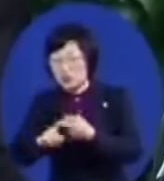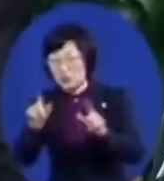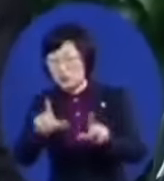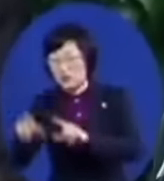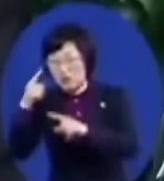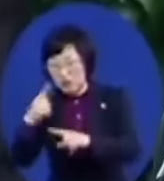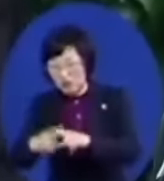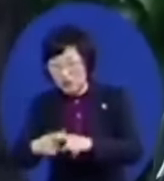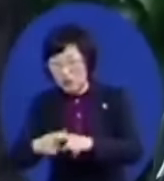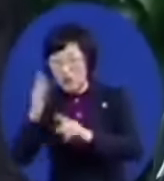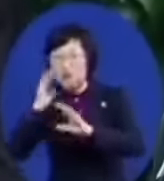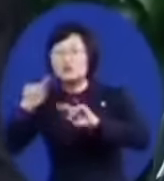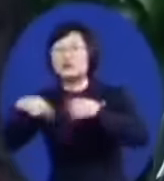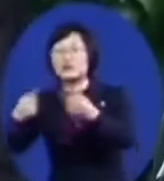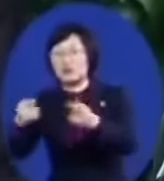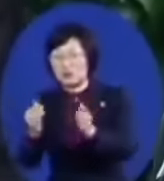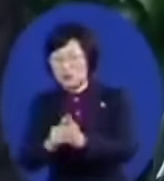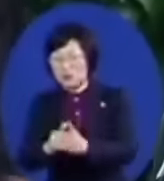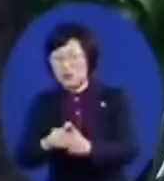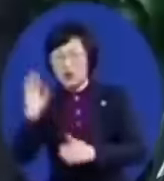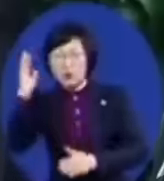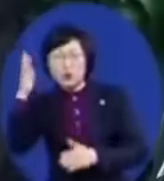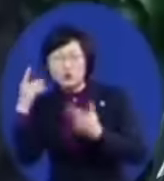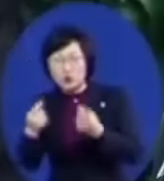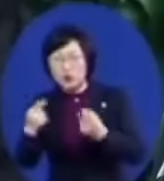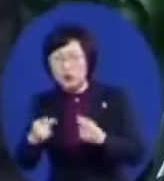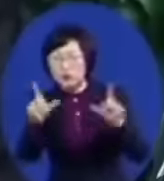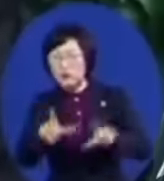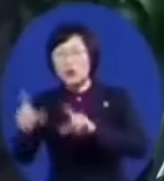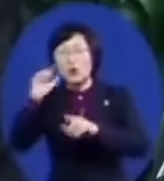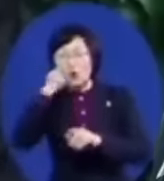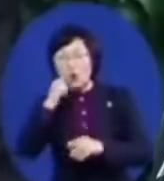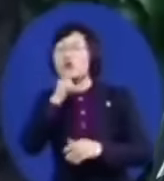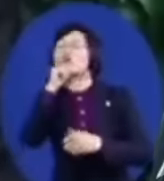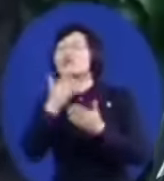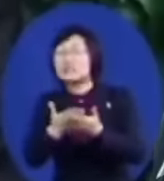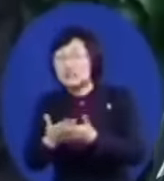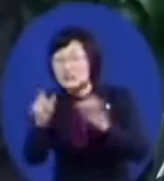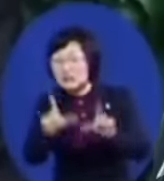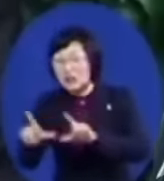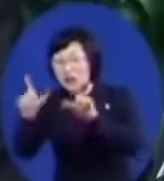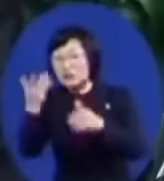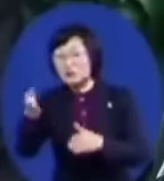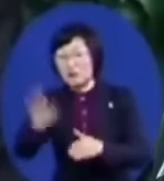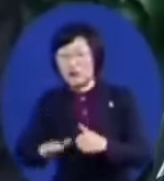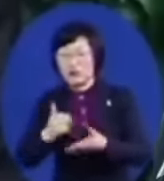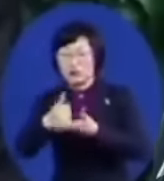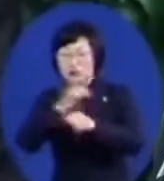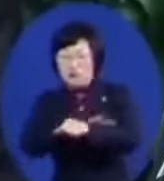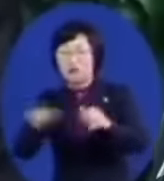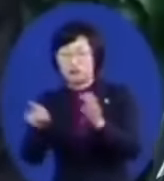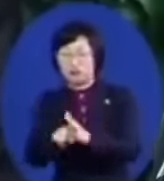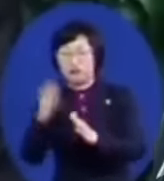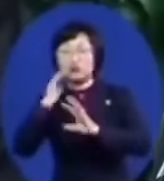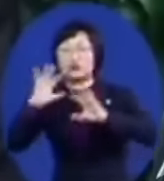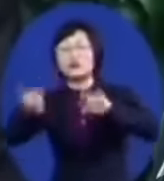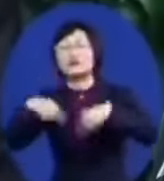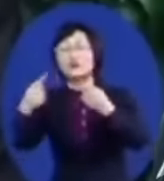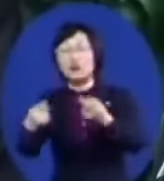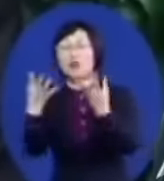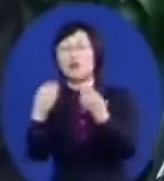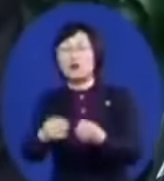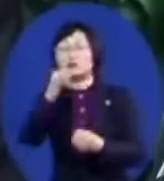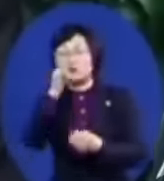요사이도 많이 생활이 어렵고 고통스럽고 거지같이 살면서도 주님을 잘 믿어 천당에 가는 사람